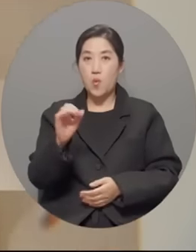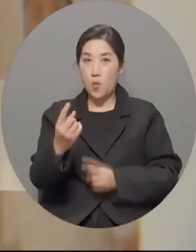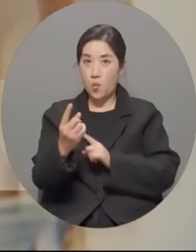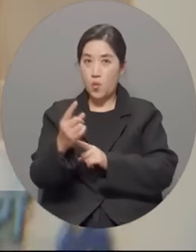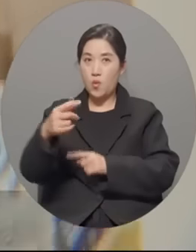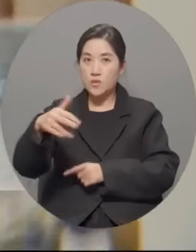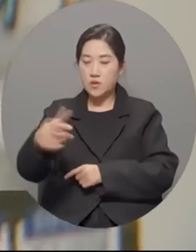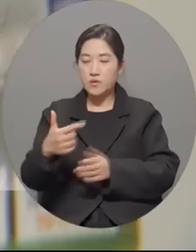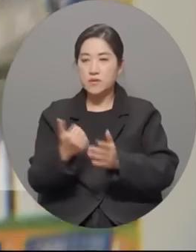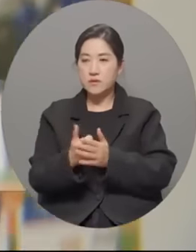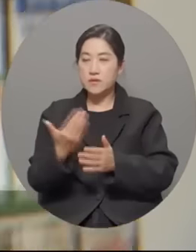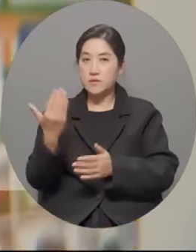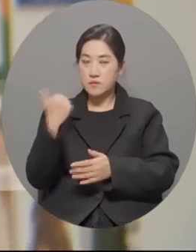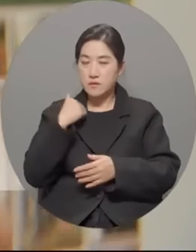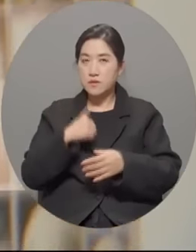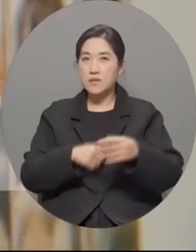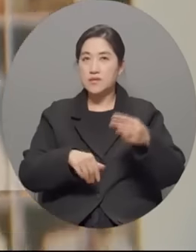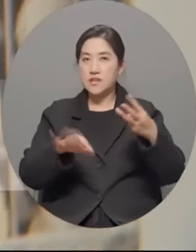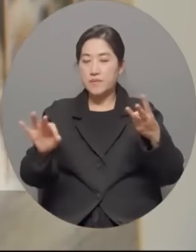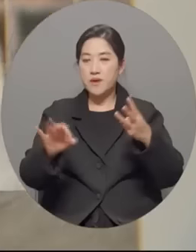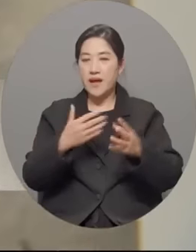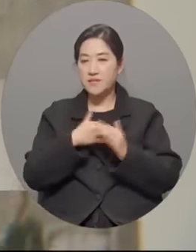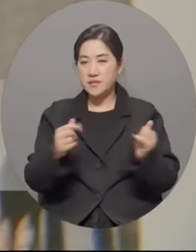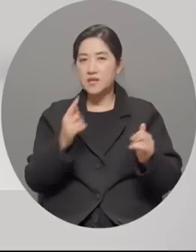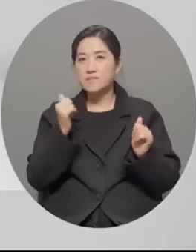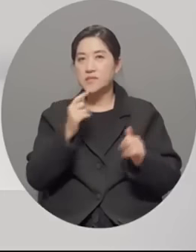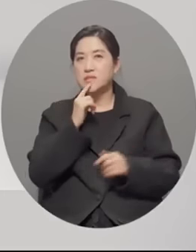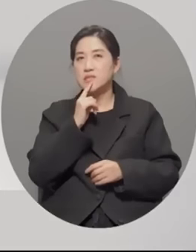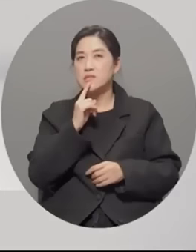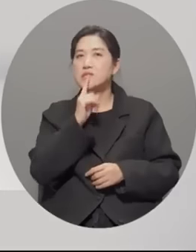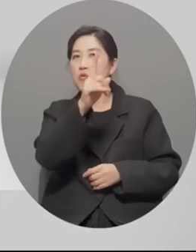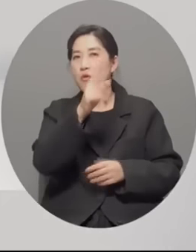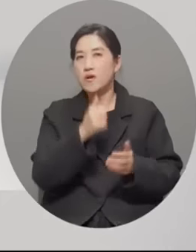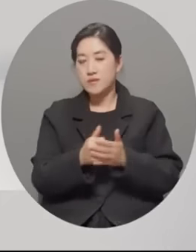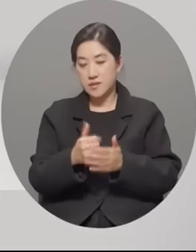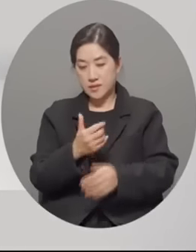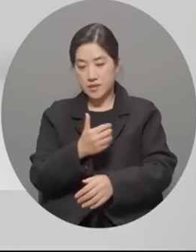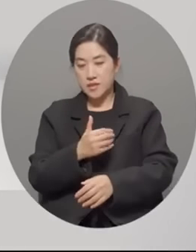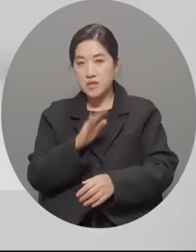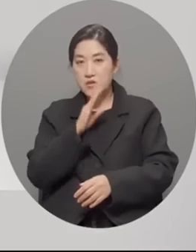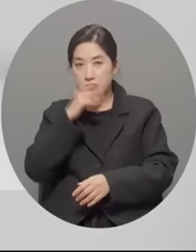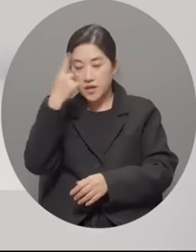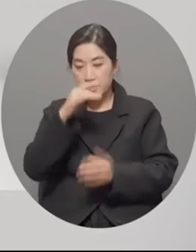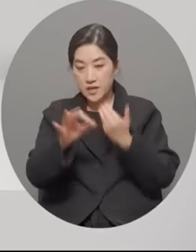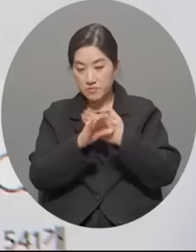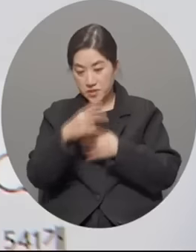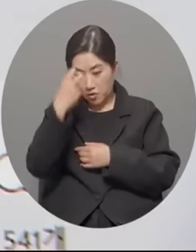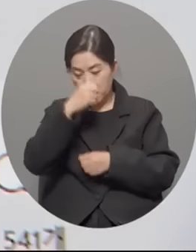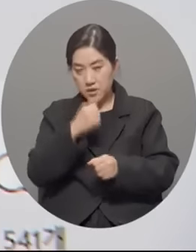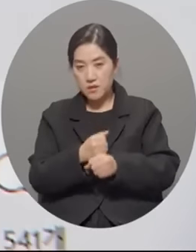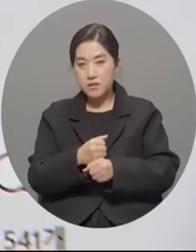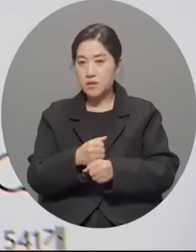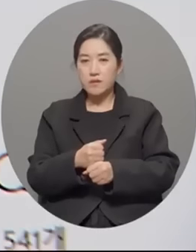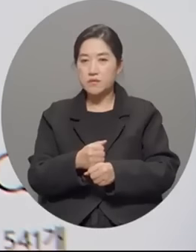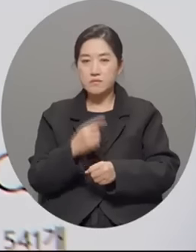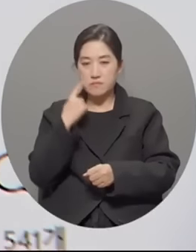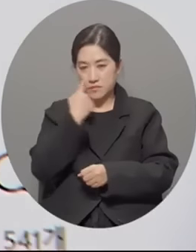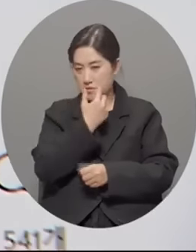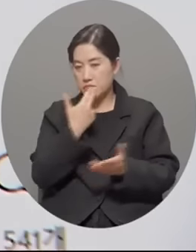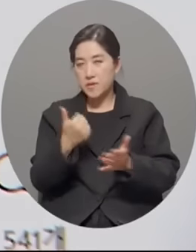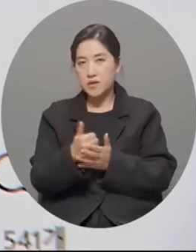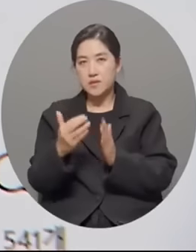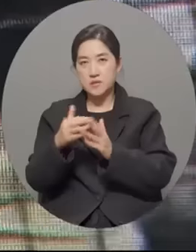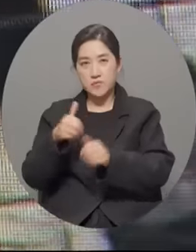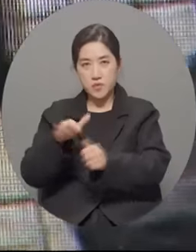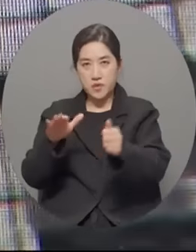지난 10일 지인의 신고로 한 차례 마약 혐의 조사를 받았는데 당시 간이시약 검사에서 음성이 나와 귀가 조치됐습니다